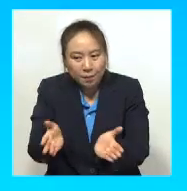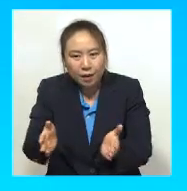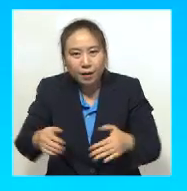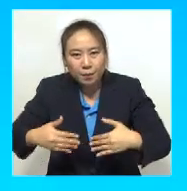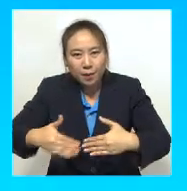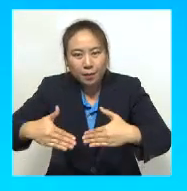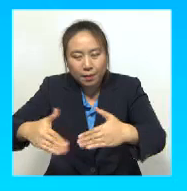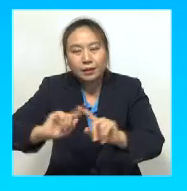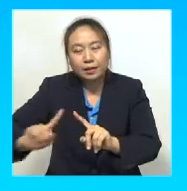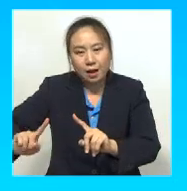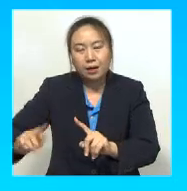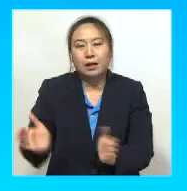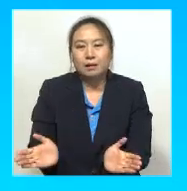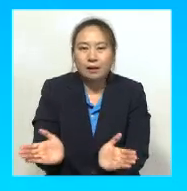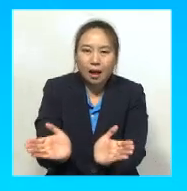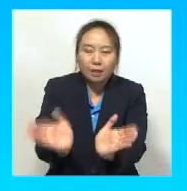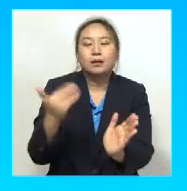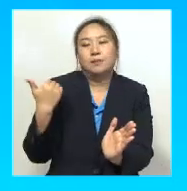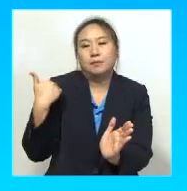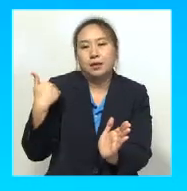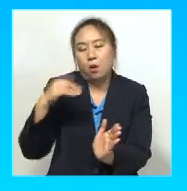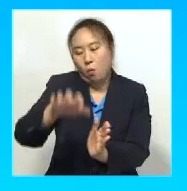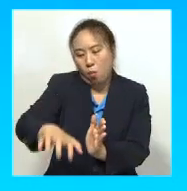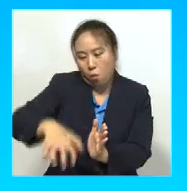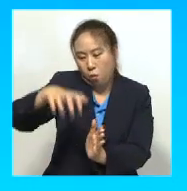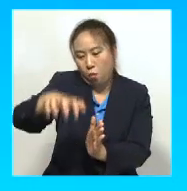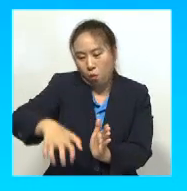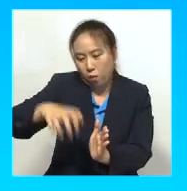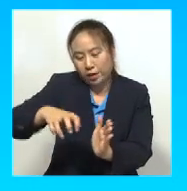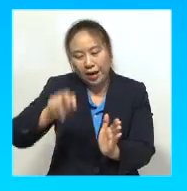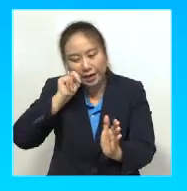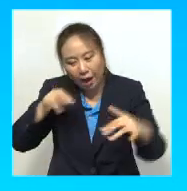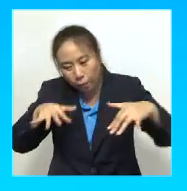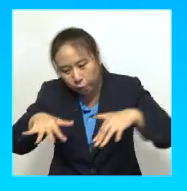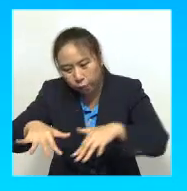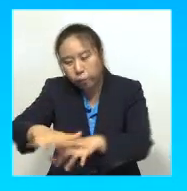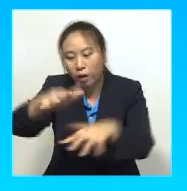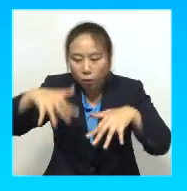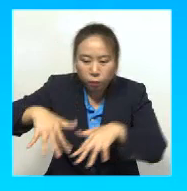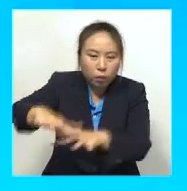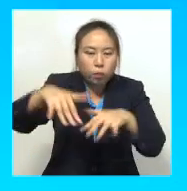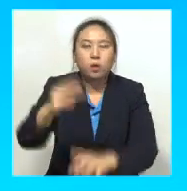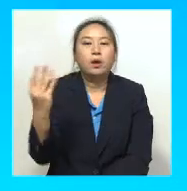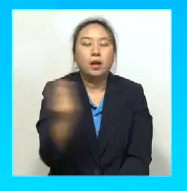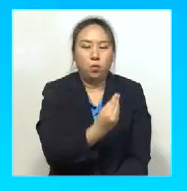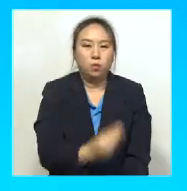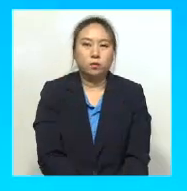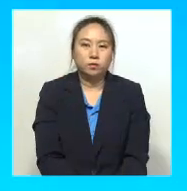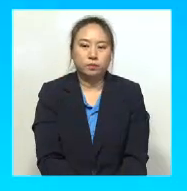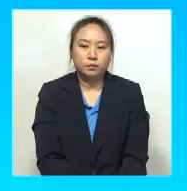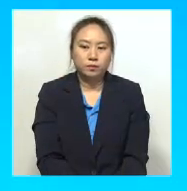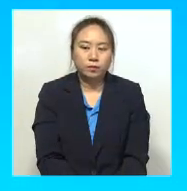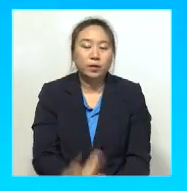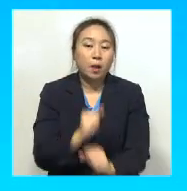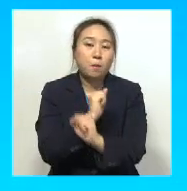างแล้วก็ทำการขุดเปิดช่องการระบายเพื่อที่การระบายได้เร็วที่สุดรวมทั้งป้อง